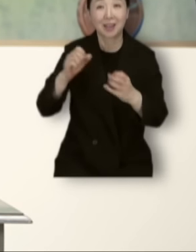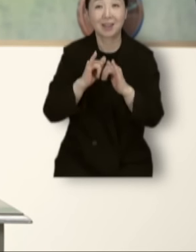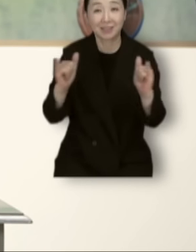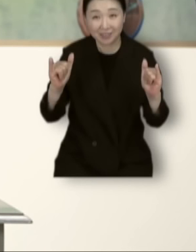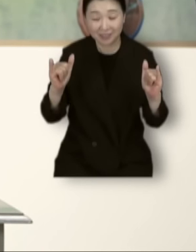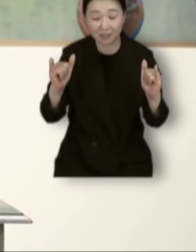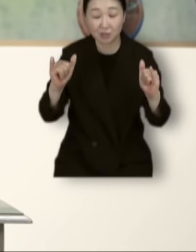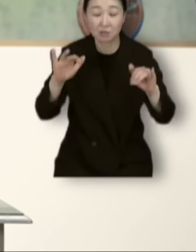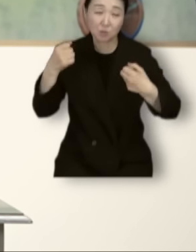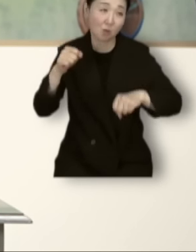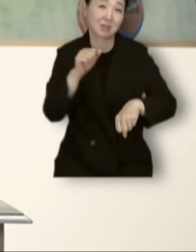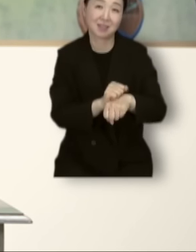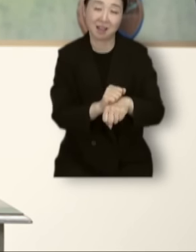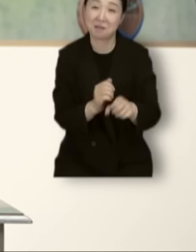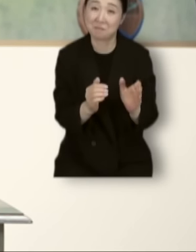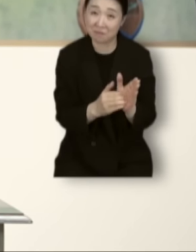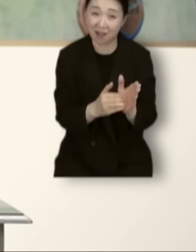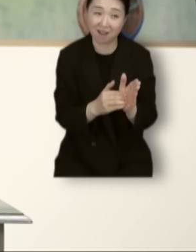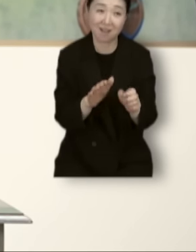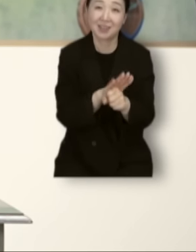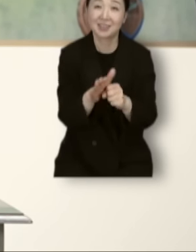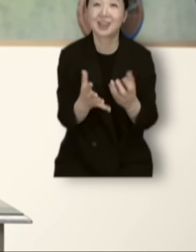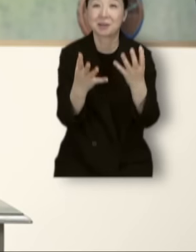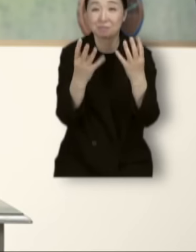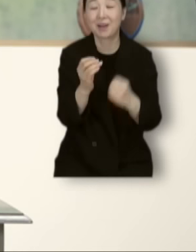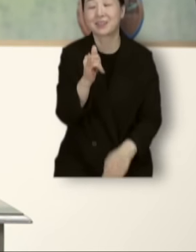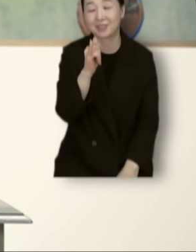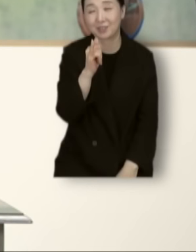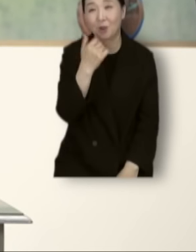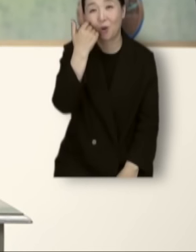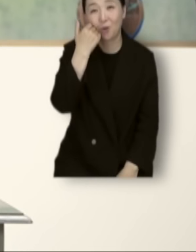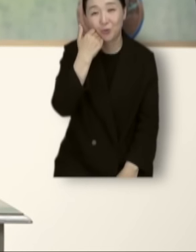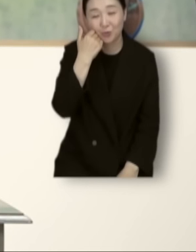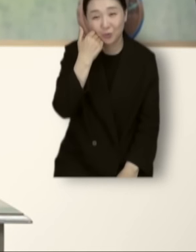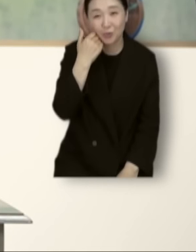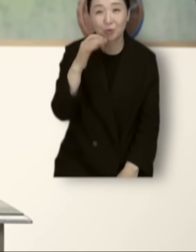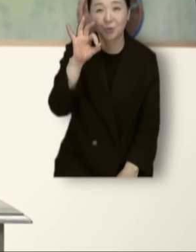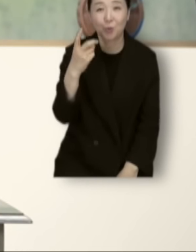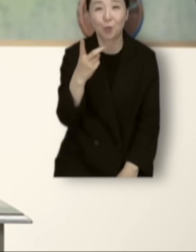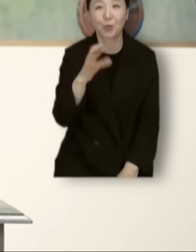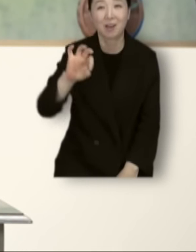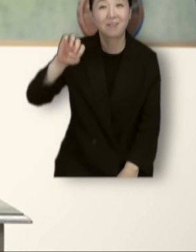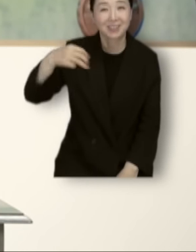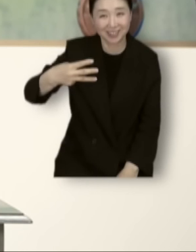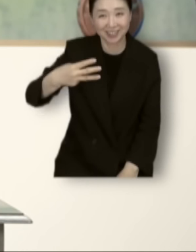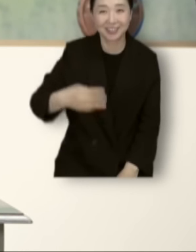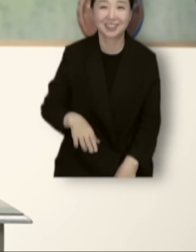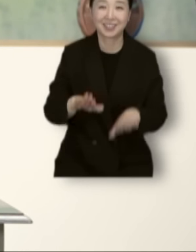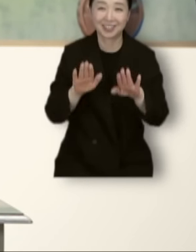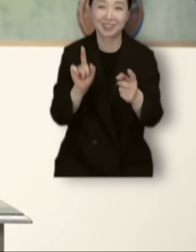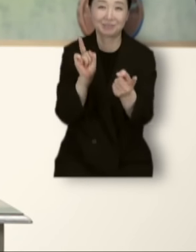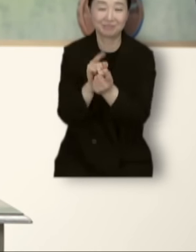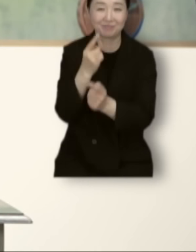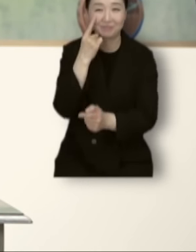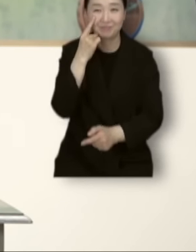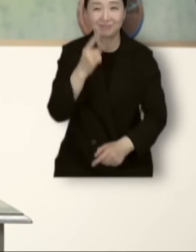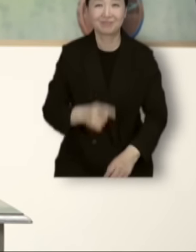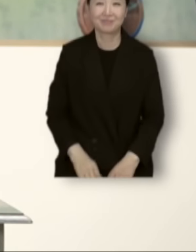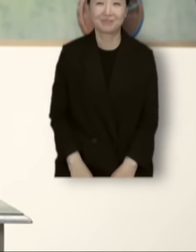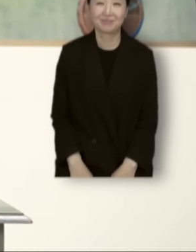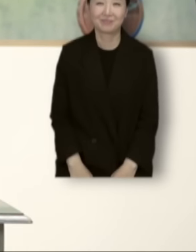뛰어난 연기력을 선보이시는 배우로 많은 사랑을 받고 있는 배우 오영실 집사님을 모셨 그든 지금 바로